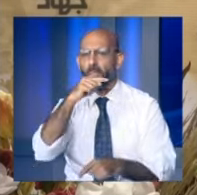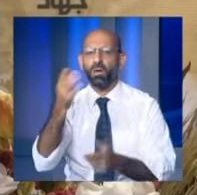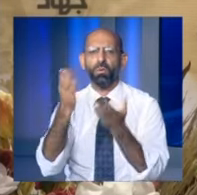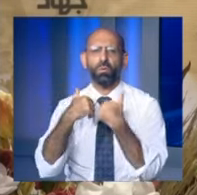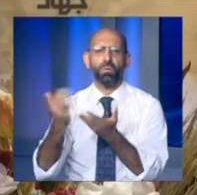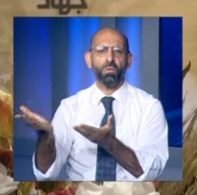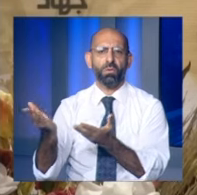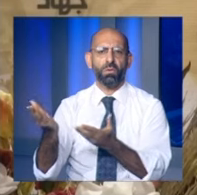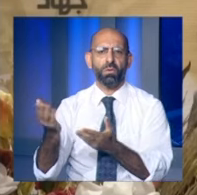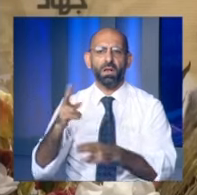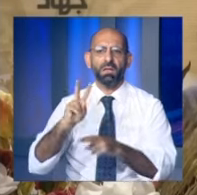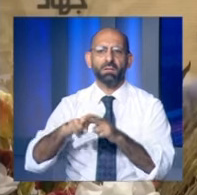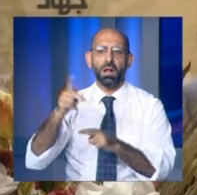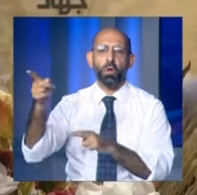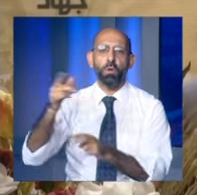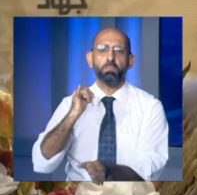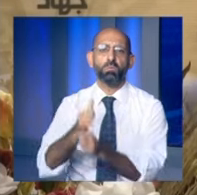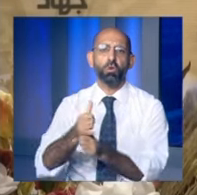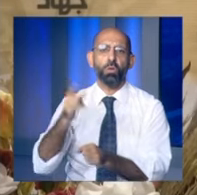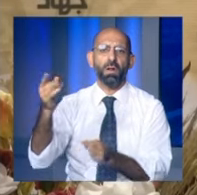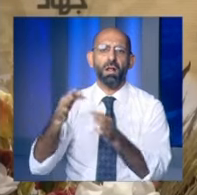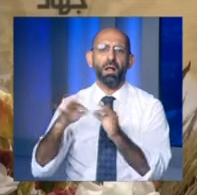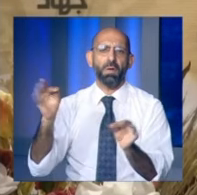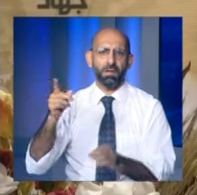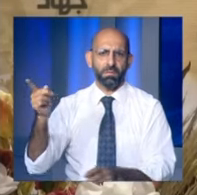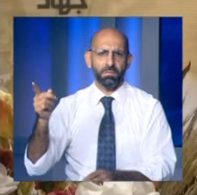القواعد وكسر الخطوط الحمر.